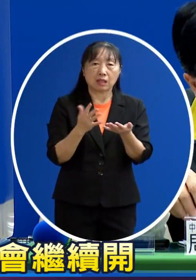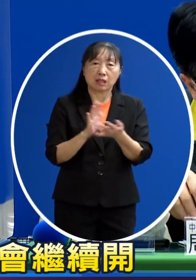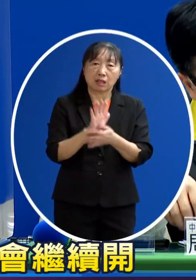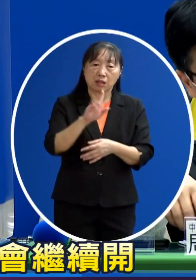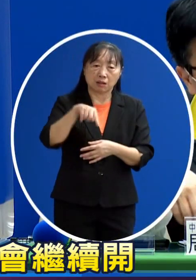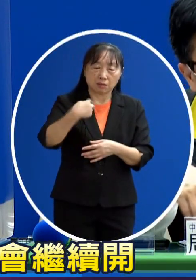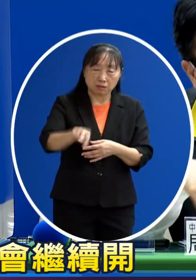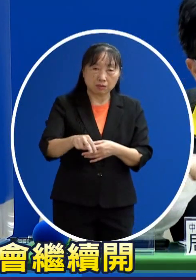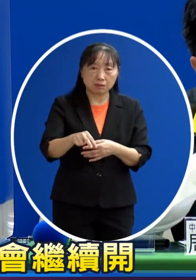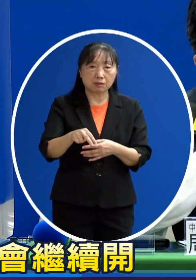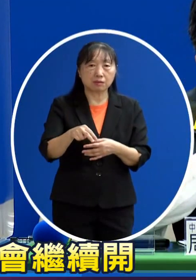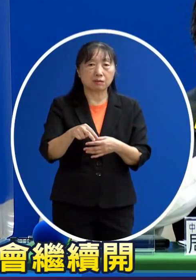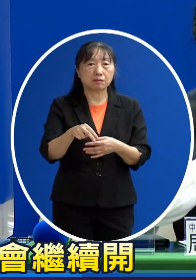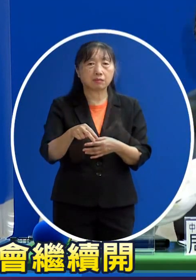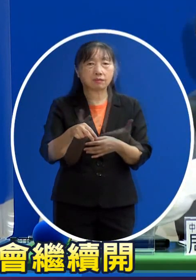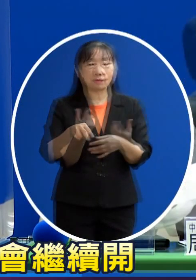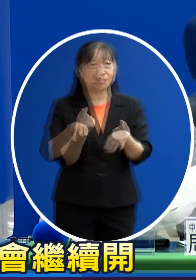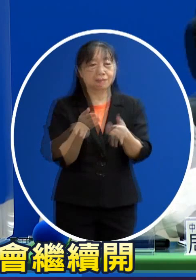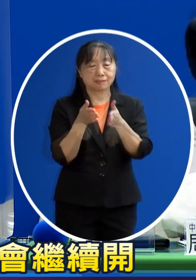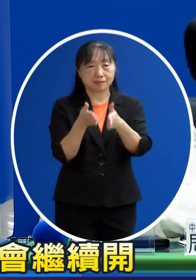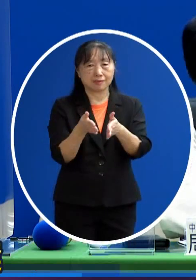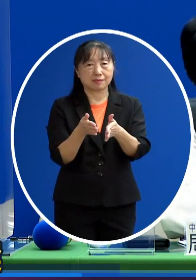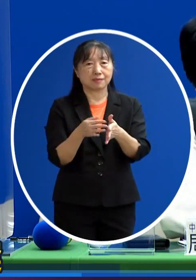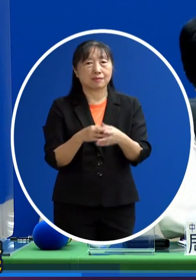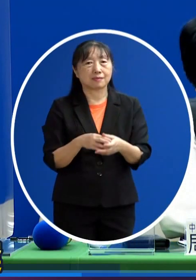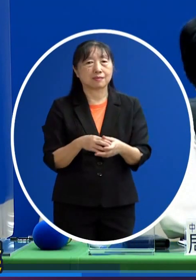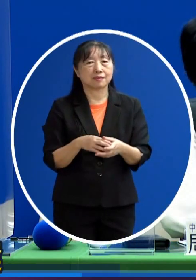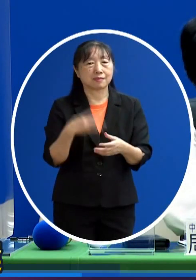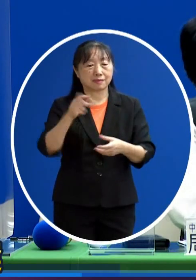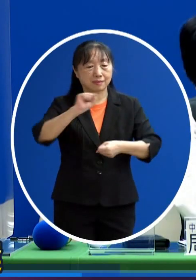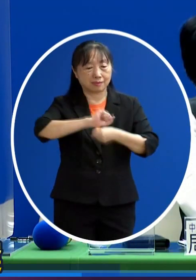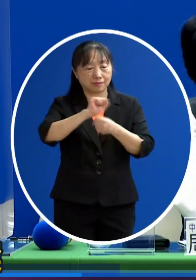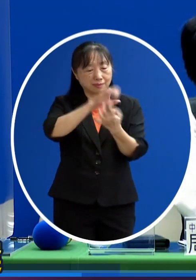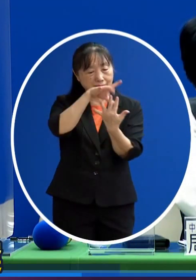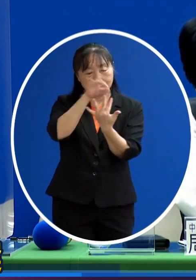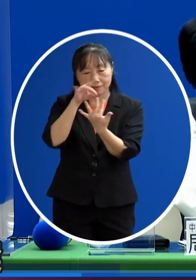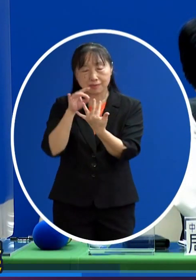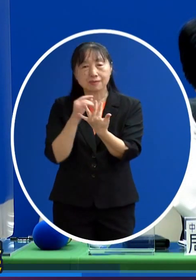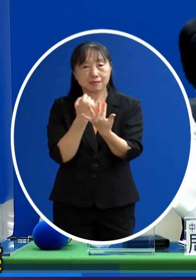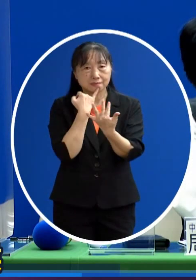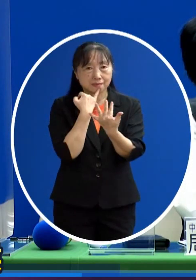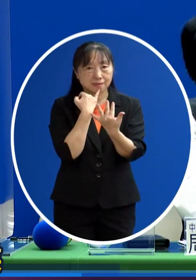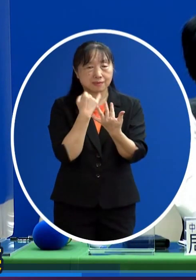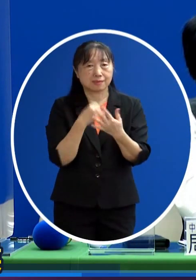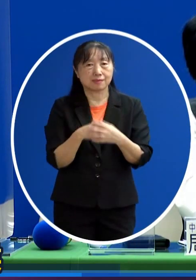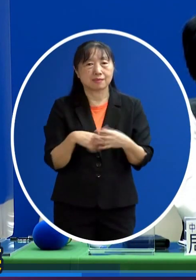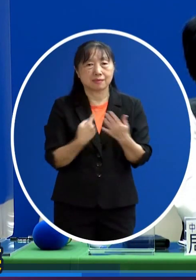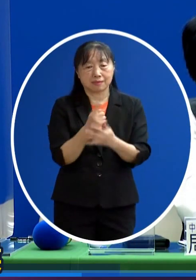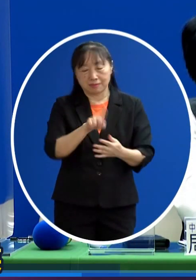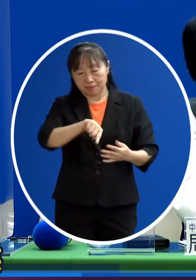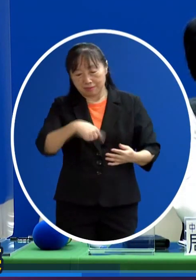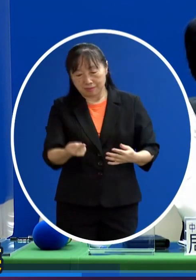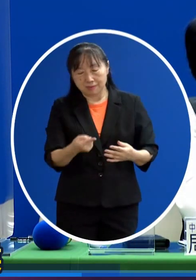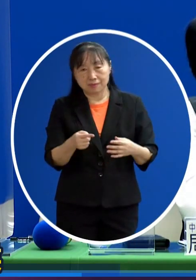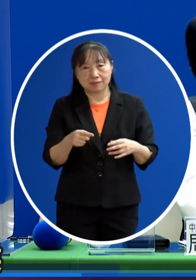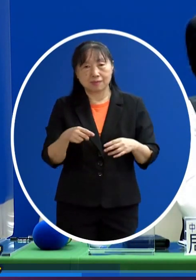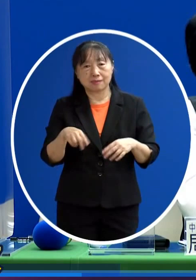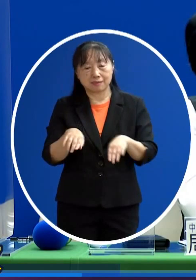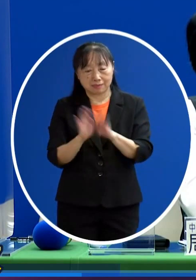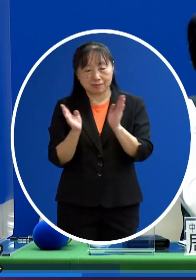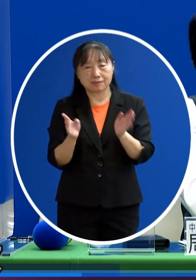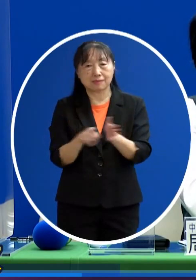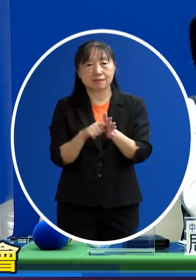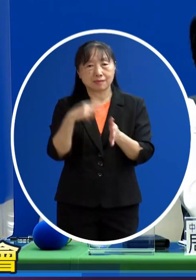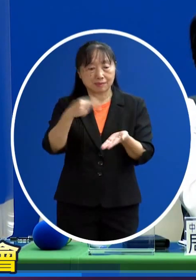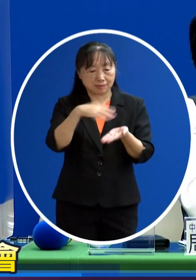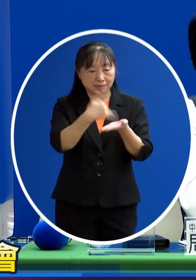后。会再继续开了，可以持续再加选。那我们只要在下一轮开的时候还会再结算一次，